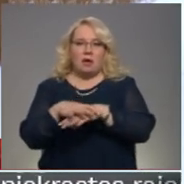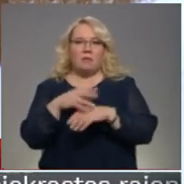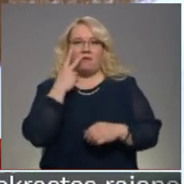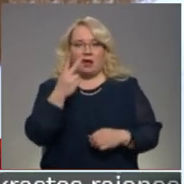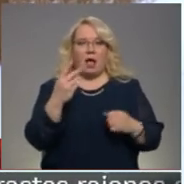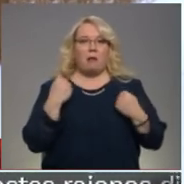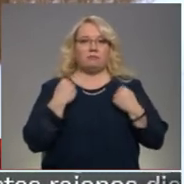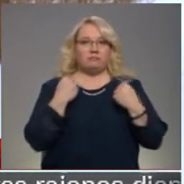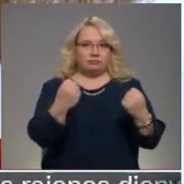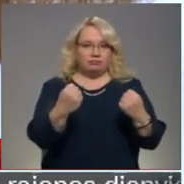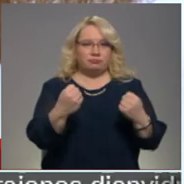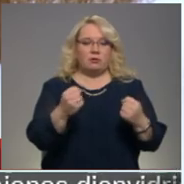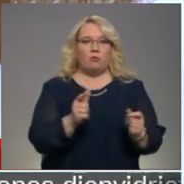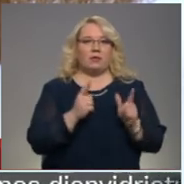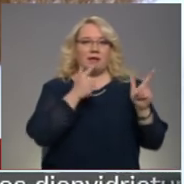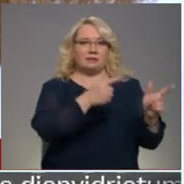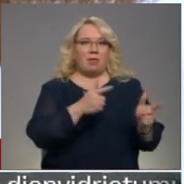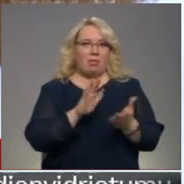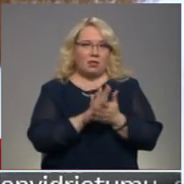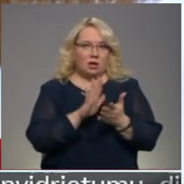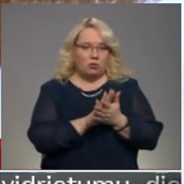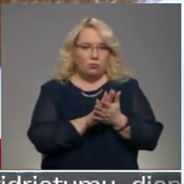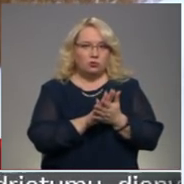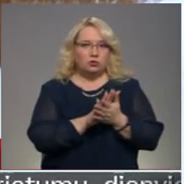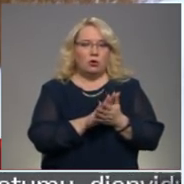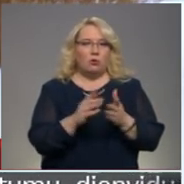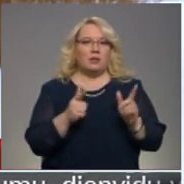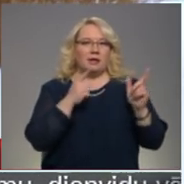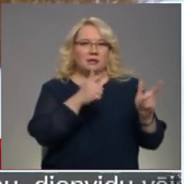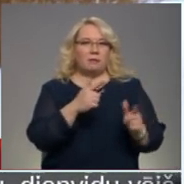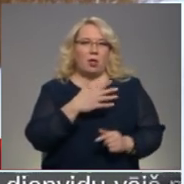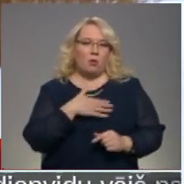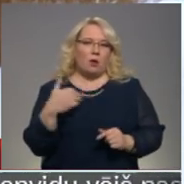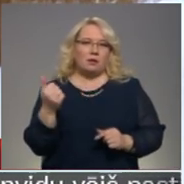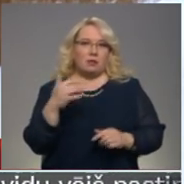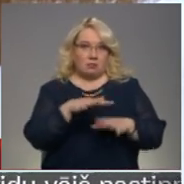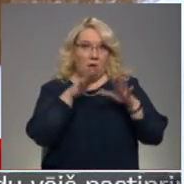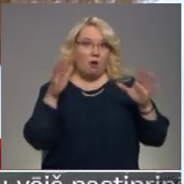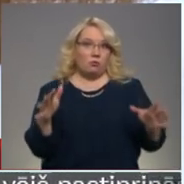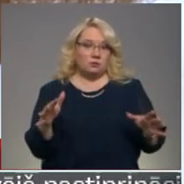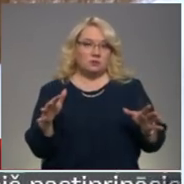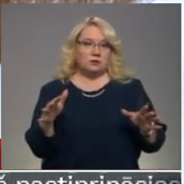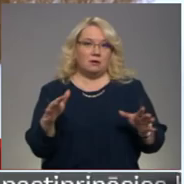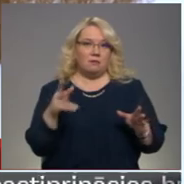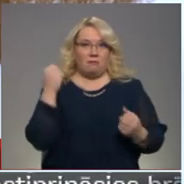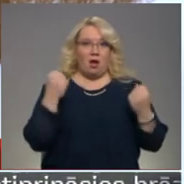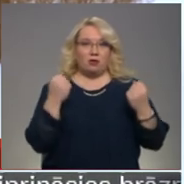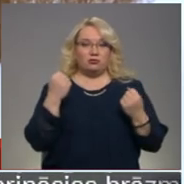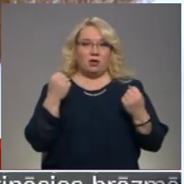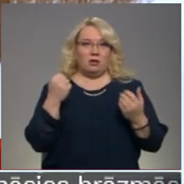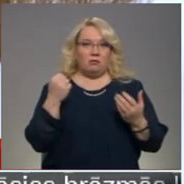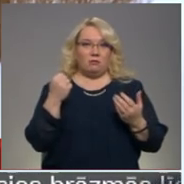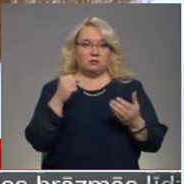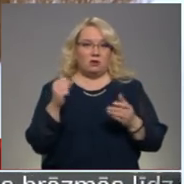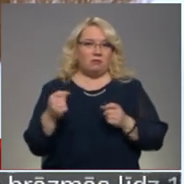mašīnām, un kad izmet atkritumus, jā, un izkrīt atkritumus arī diezgan daudz. Ja, nu kā no mašīnas šo izmest ārā,